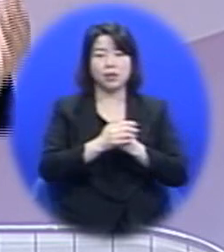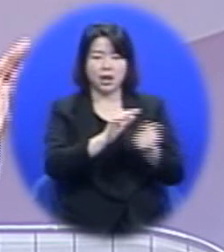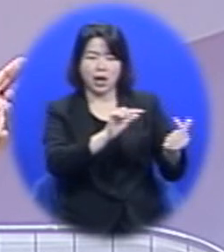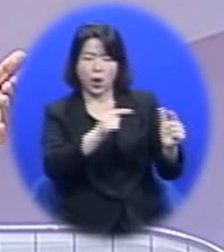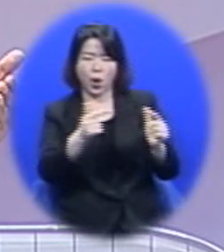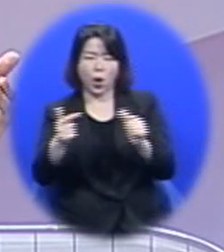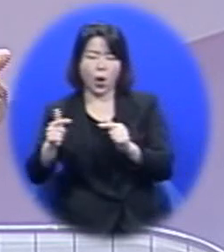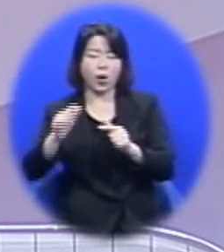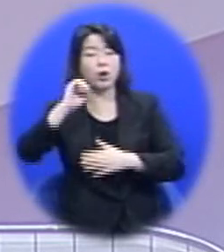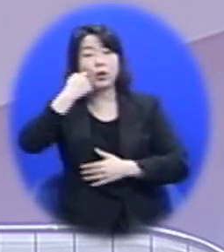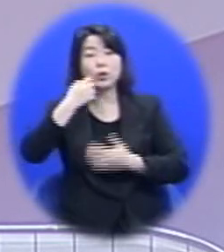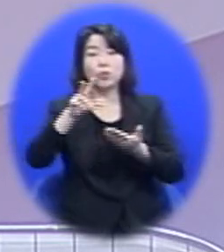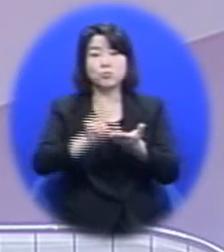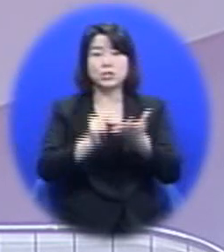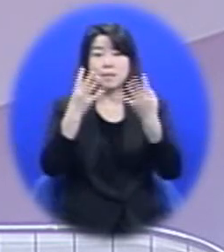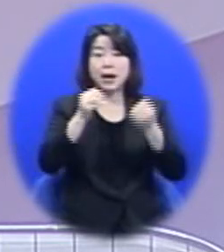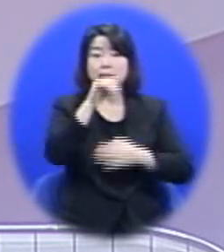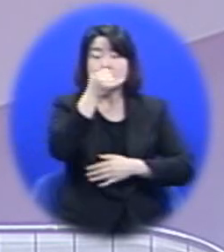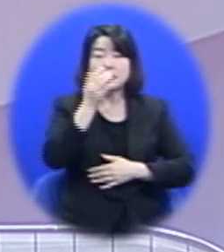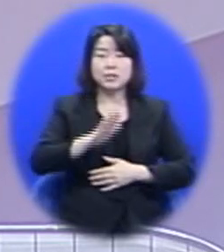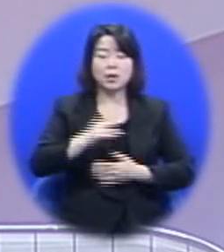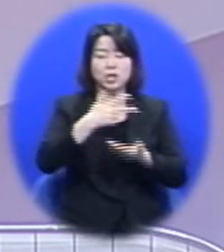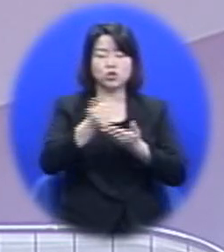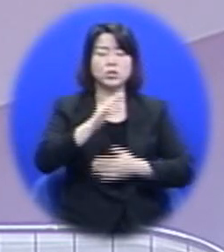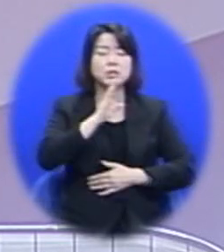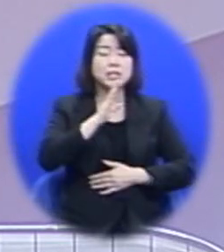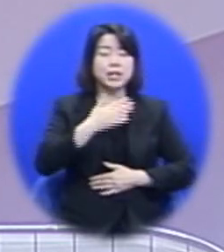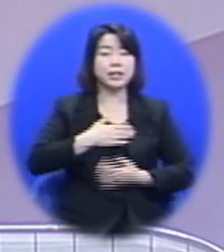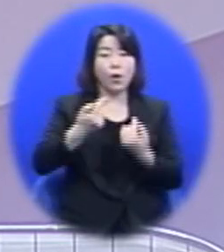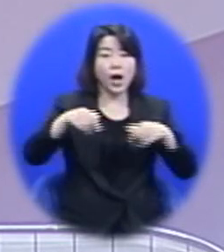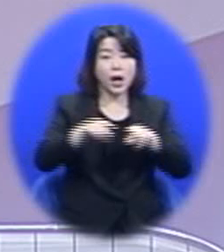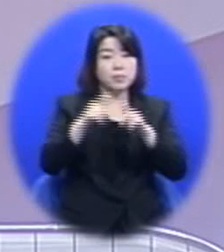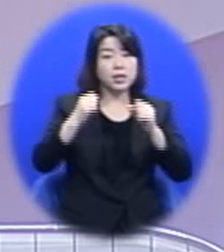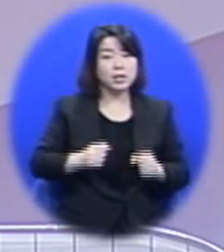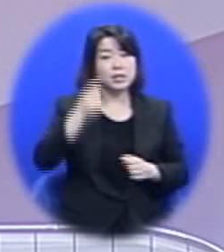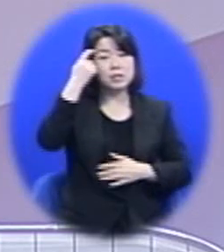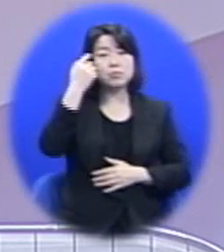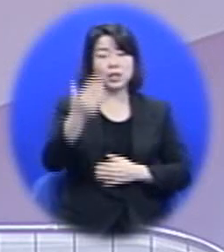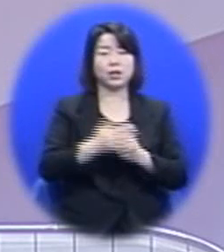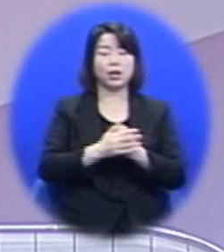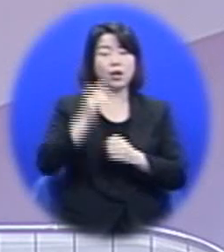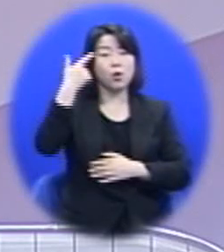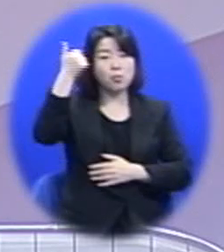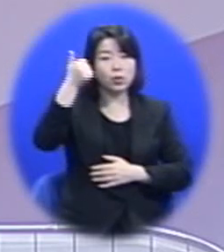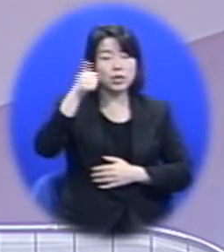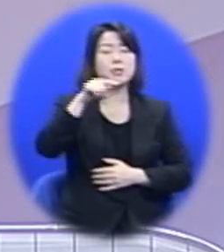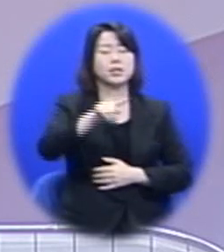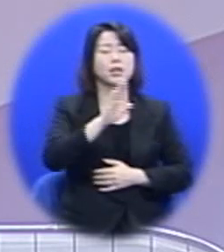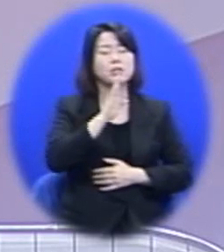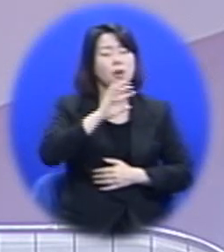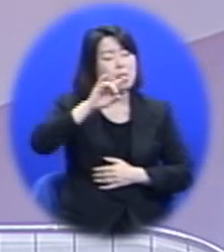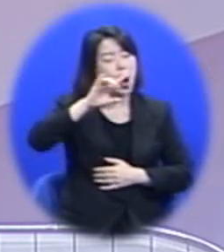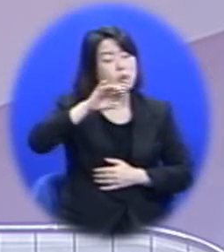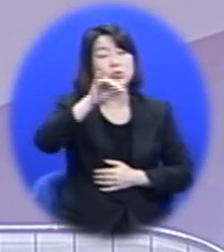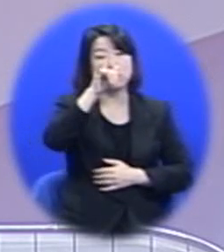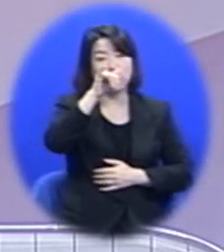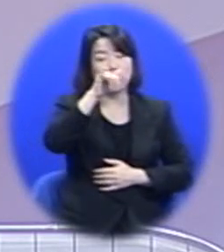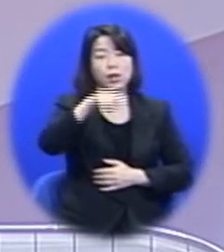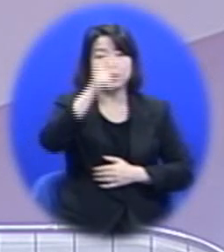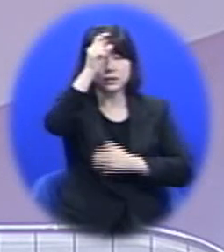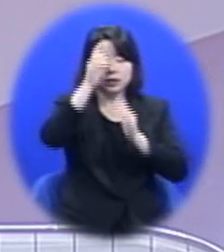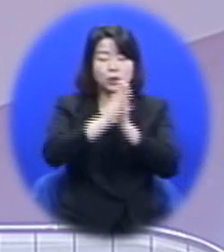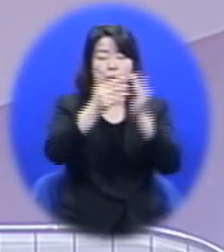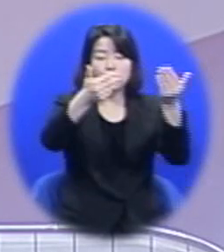어려운 문제가 많지만 주님은 진짜 나와 같이 계실까? 목사님 그게 정말 궁금하고 그 기도를